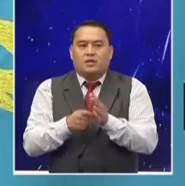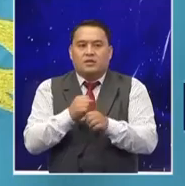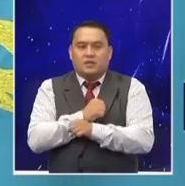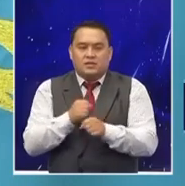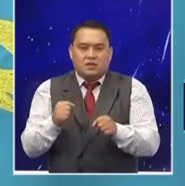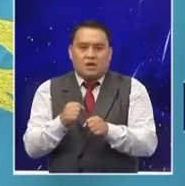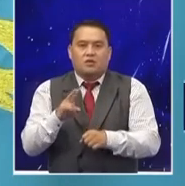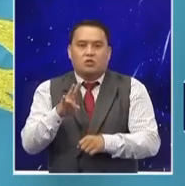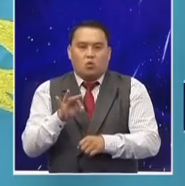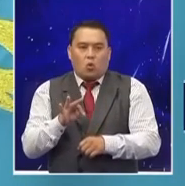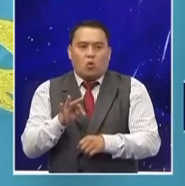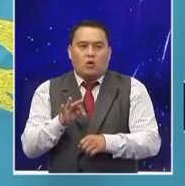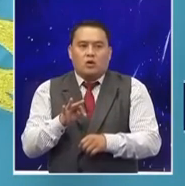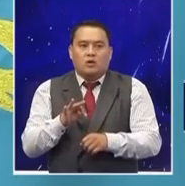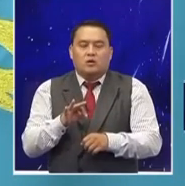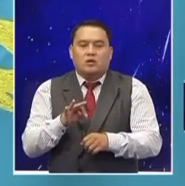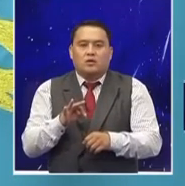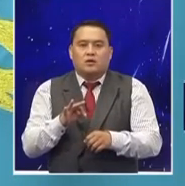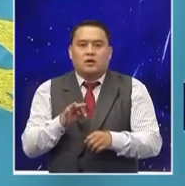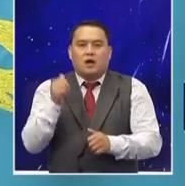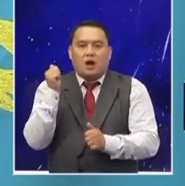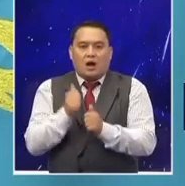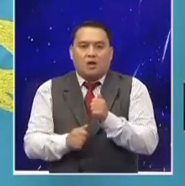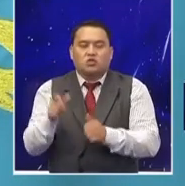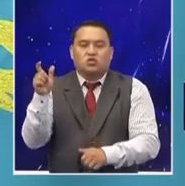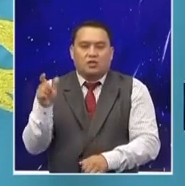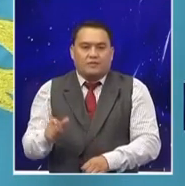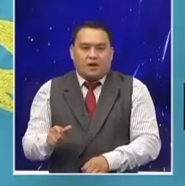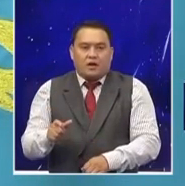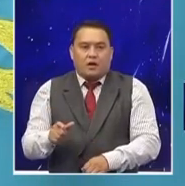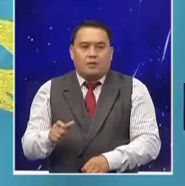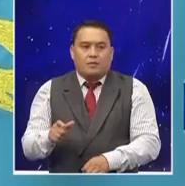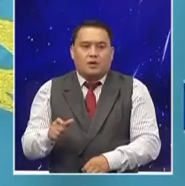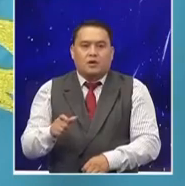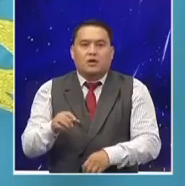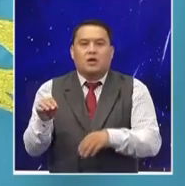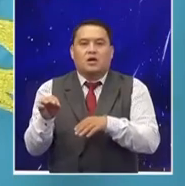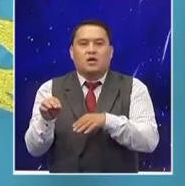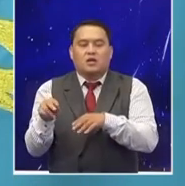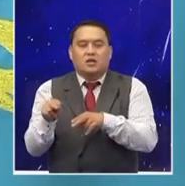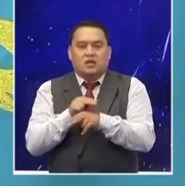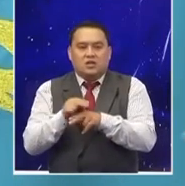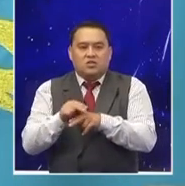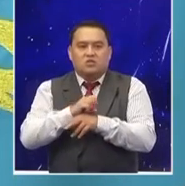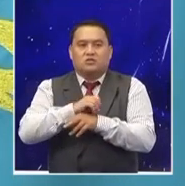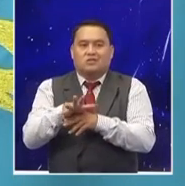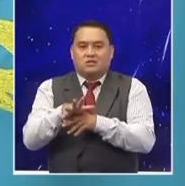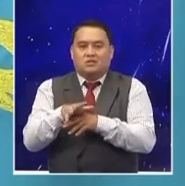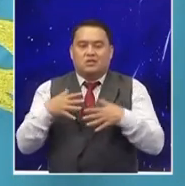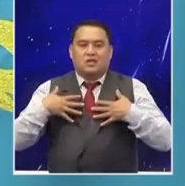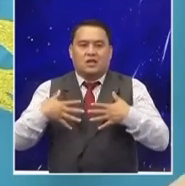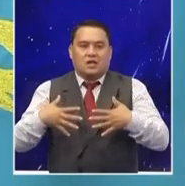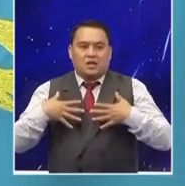проект туда надо подвести каждую палату где будет кислород и